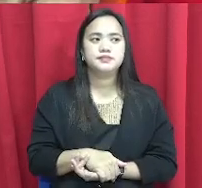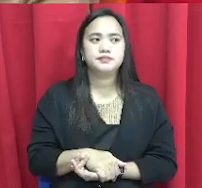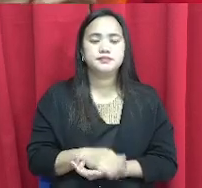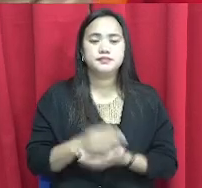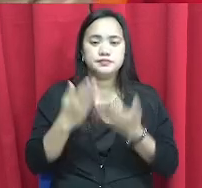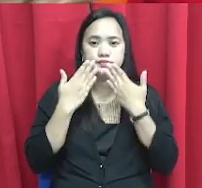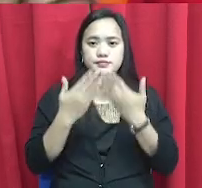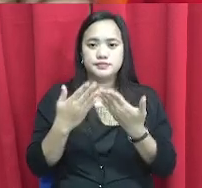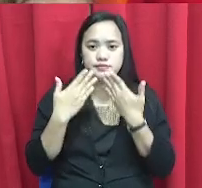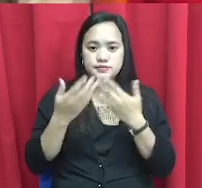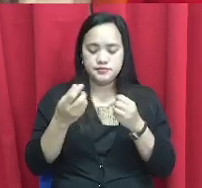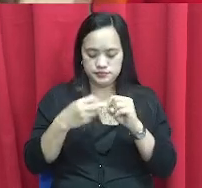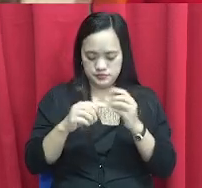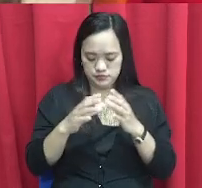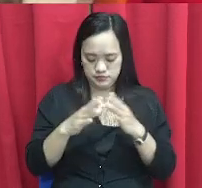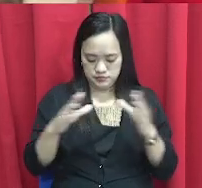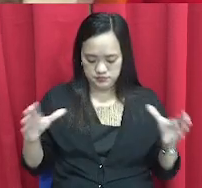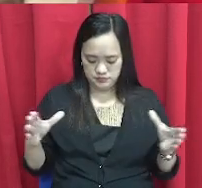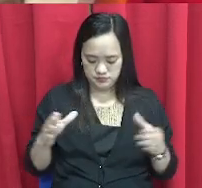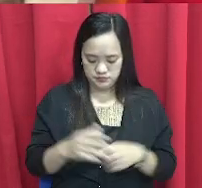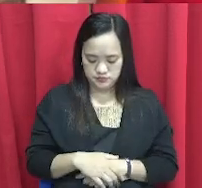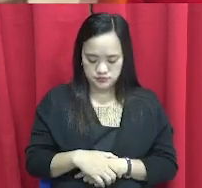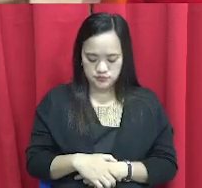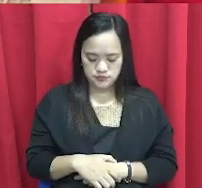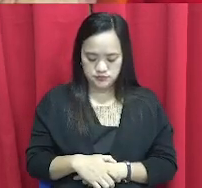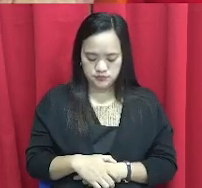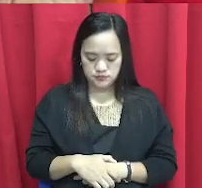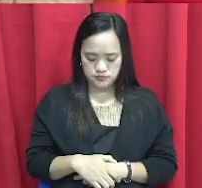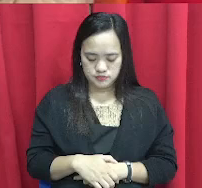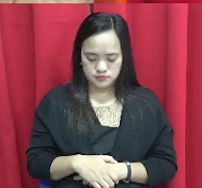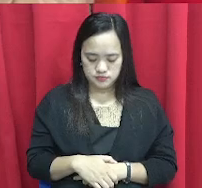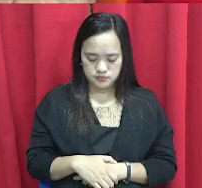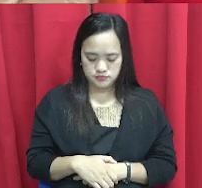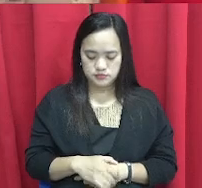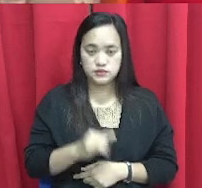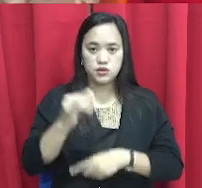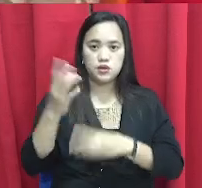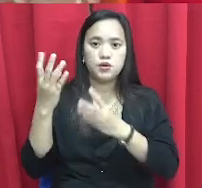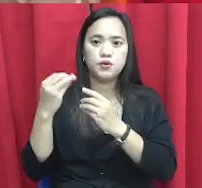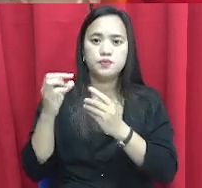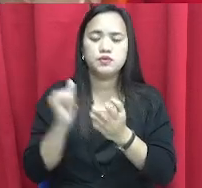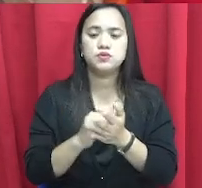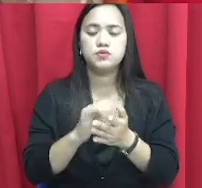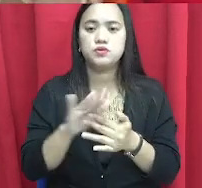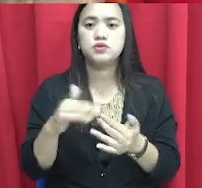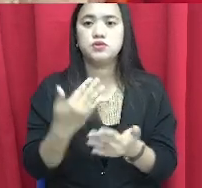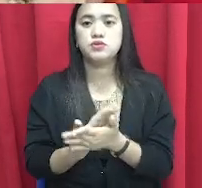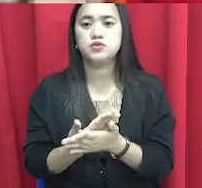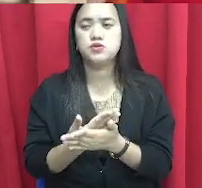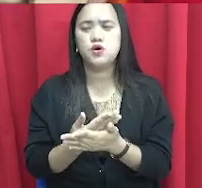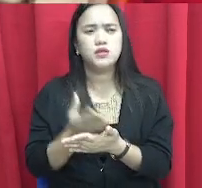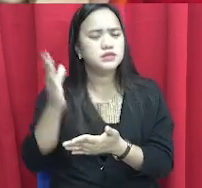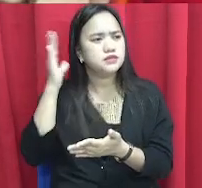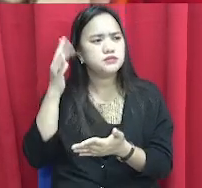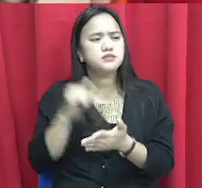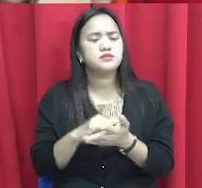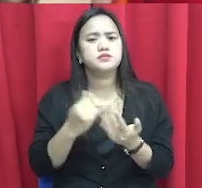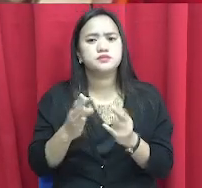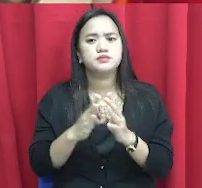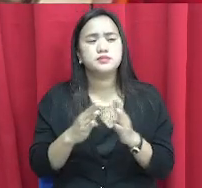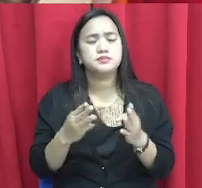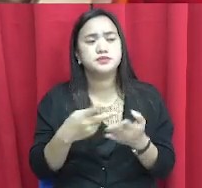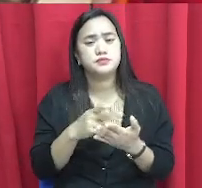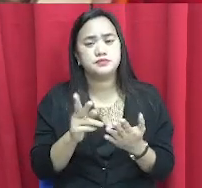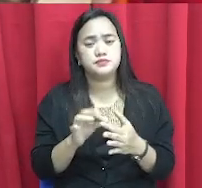napo-promote at ah Maraming maraming salamat po at ah I hope na yung mga narinig natin Ayan mga kapatid ay naging malaking paalala sa atin